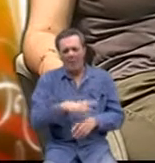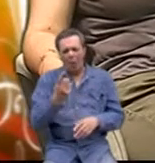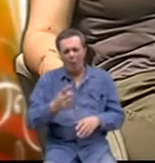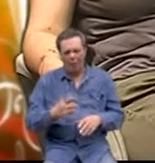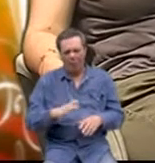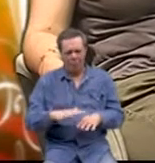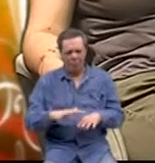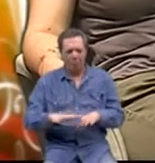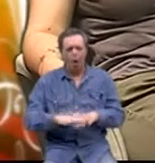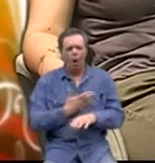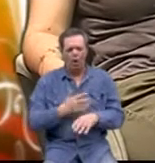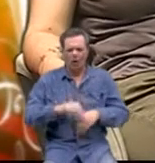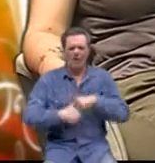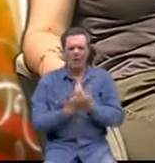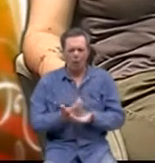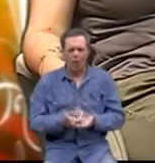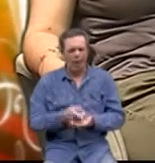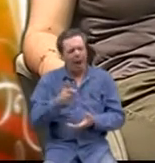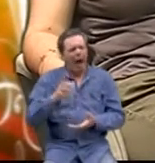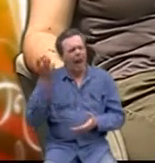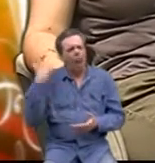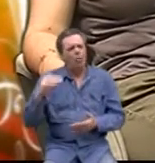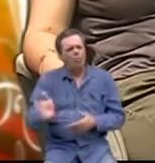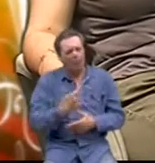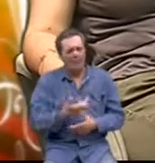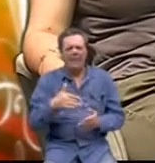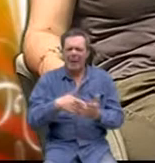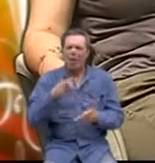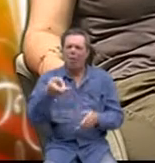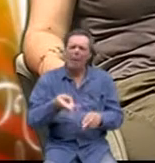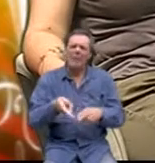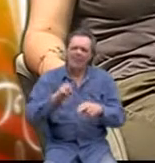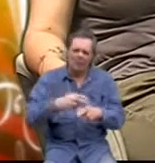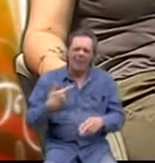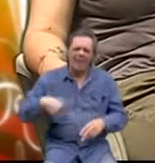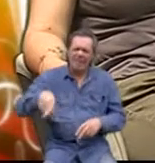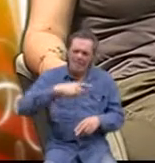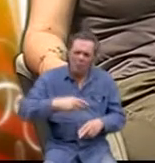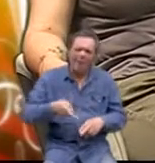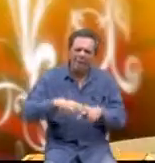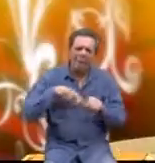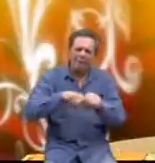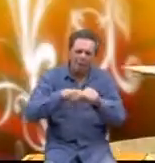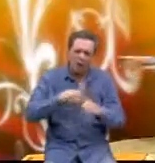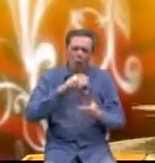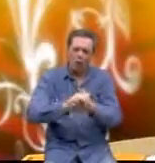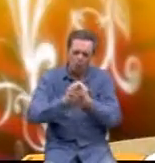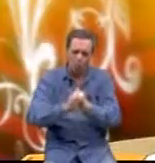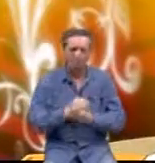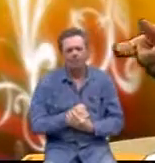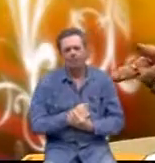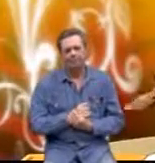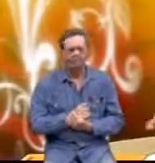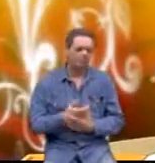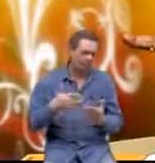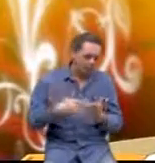događanja na kojem su prisustvovali, samo to prođe i trebalo bi biti više i da se mi više povežemo i družimo. Tako je, eto, to je to. Trebali bi svoje